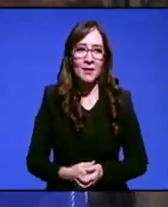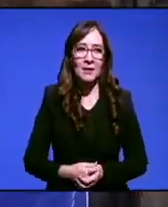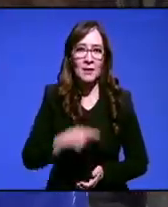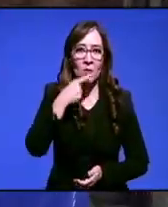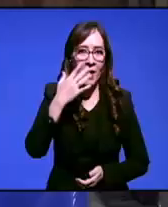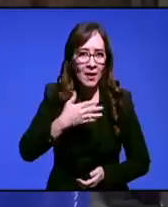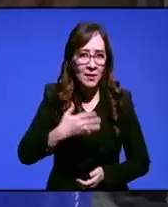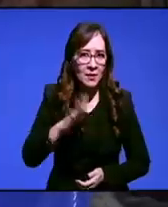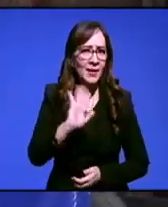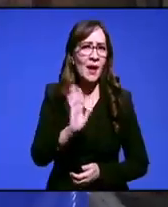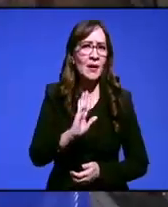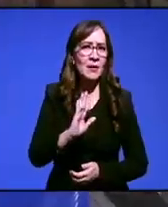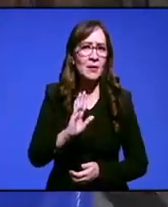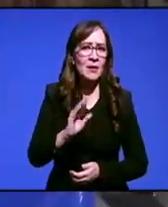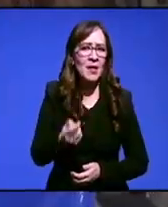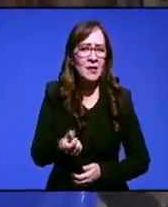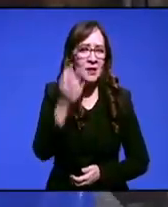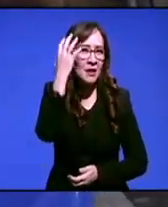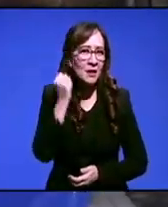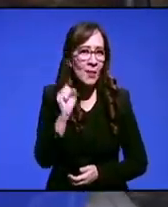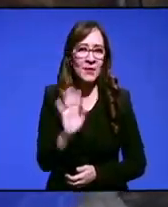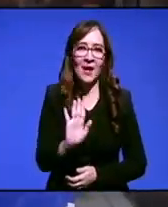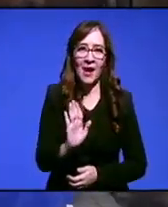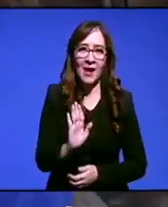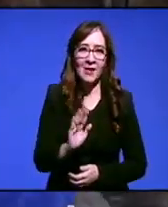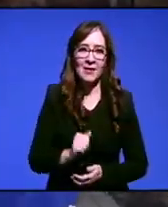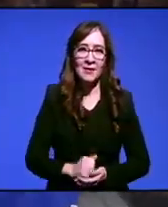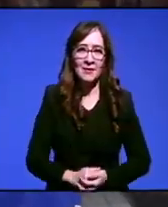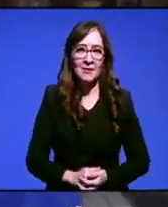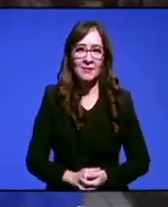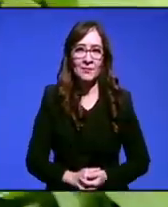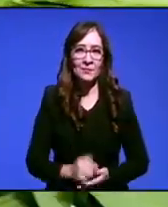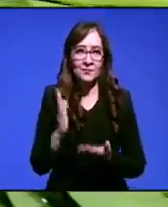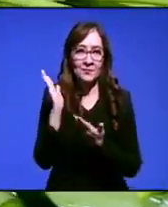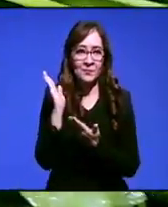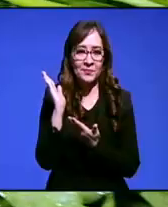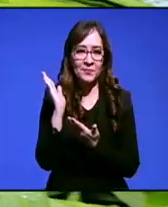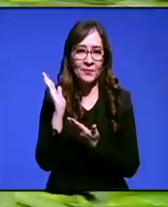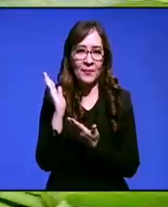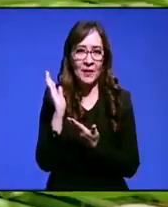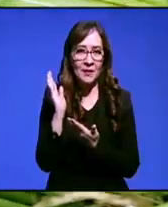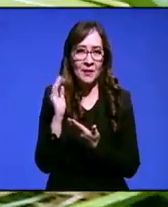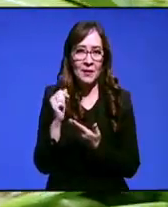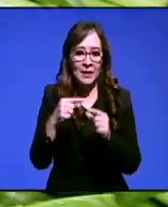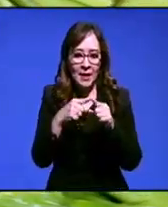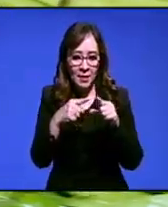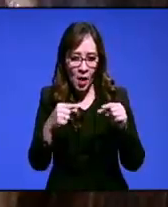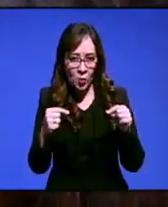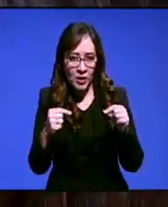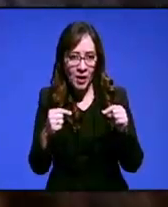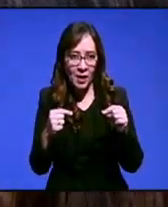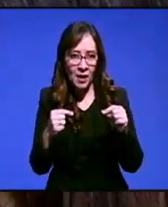yang menghitam. Tuh lihat, masih seger banget kelihatannya kan. Kan tadi dari daunnya nih, kalau dari batangnya